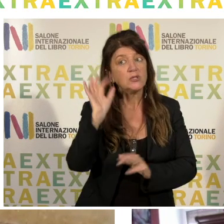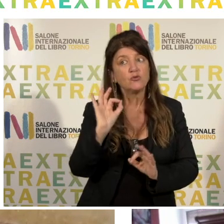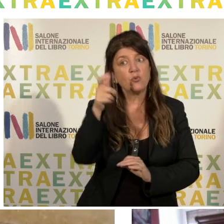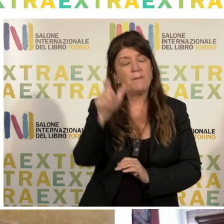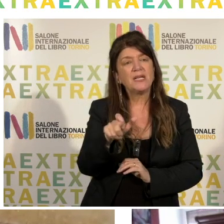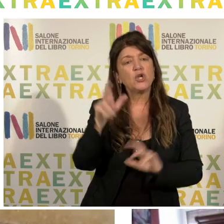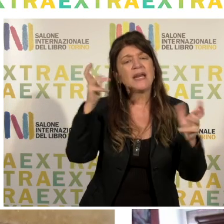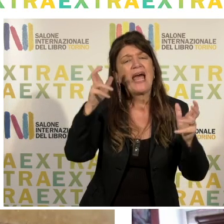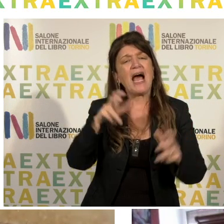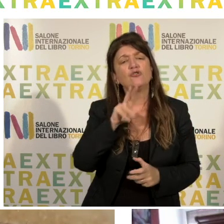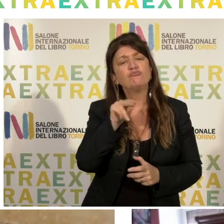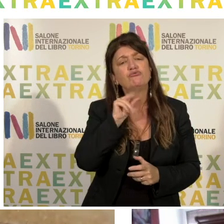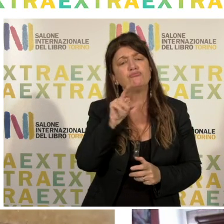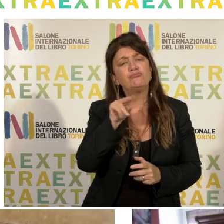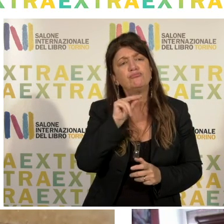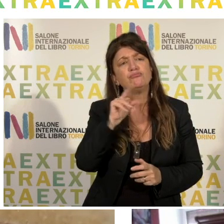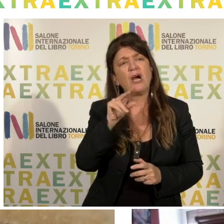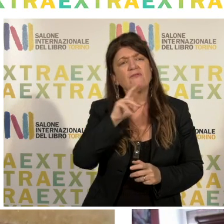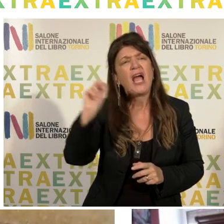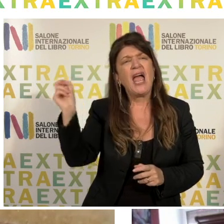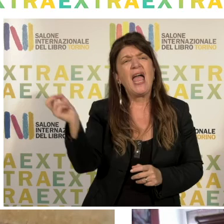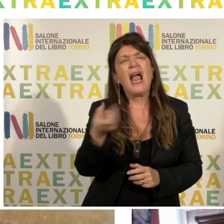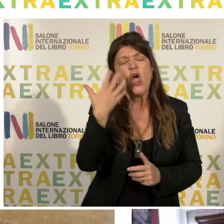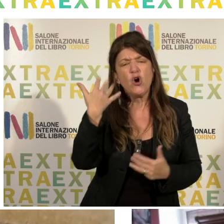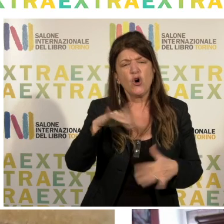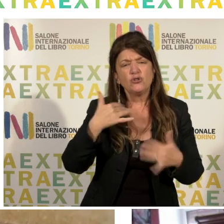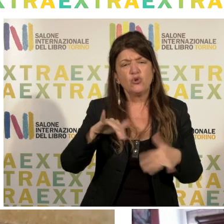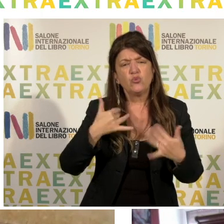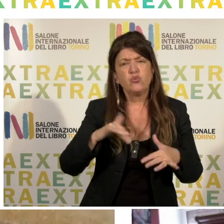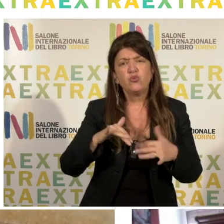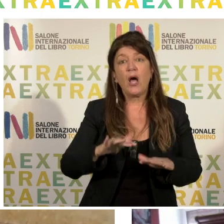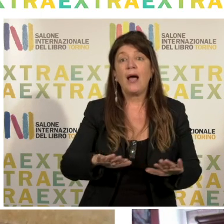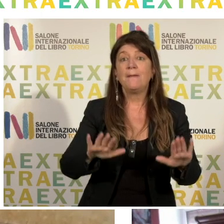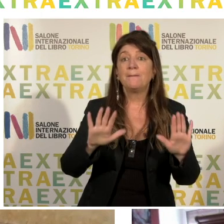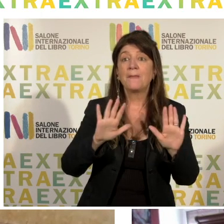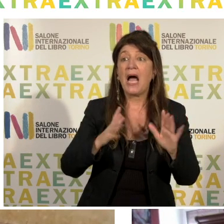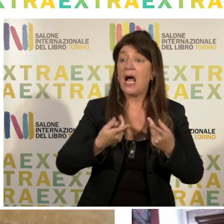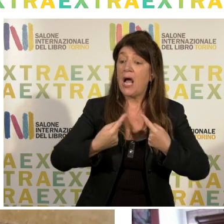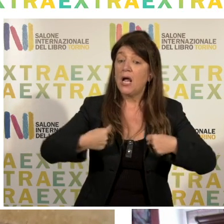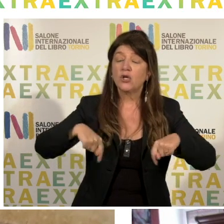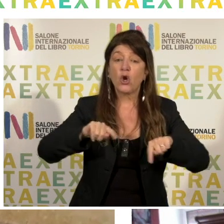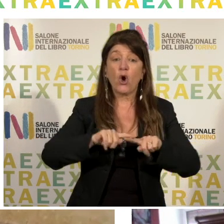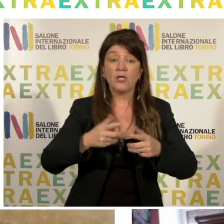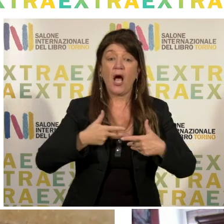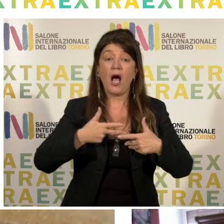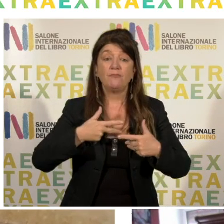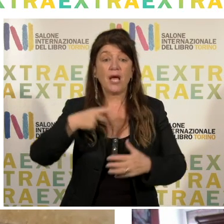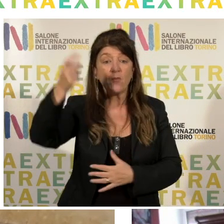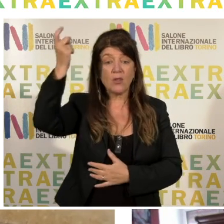radio, parlava in modo veramente molto rapido. Ma noi abbiamo la nostra testa